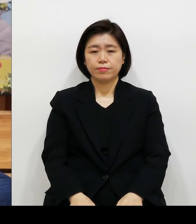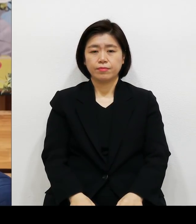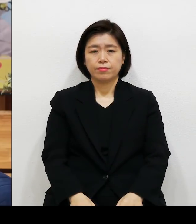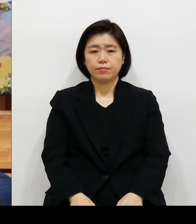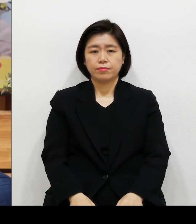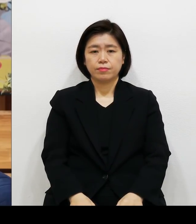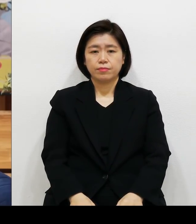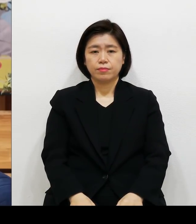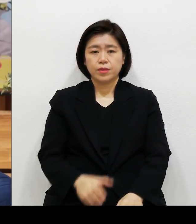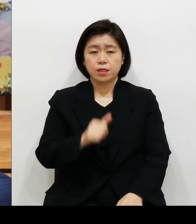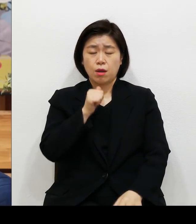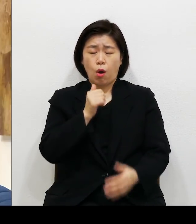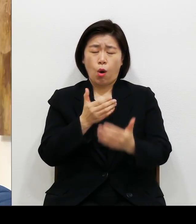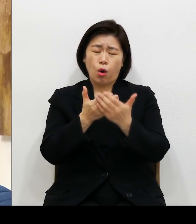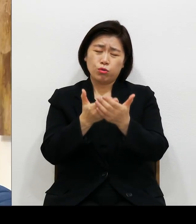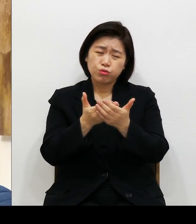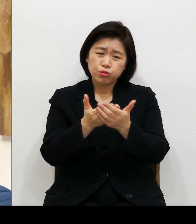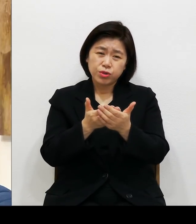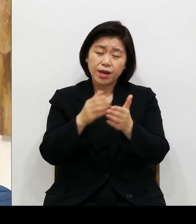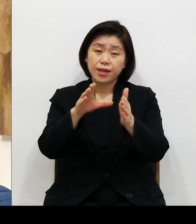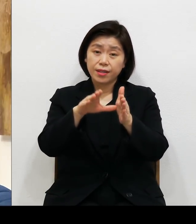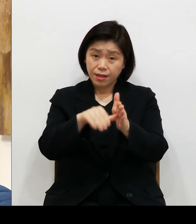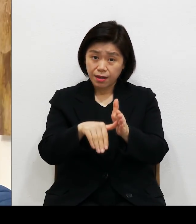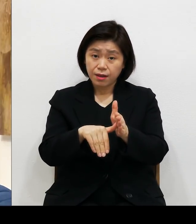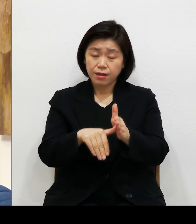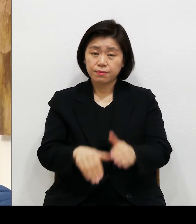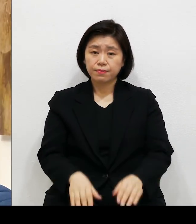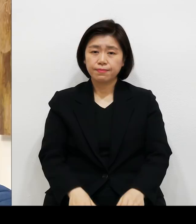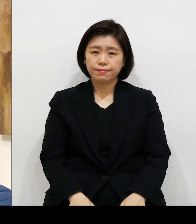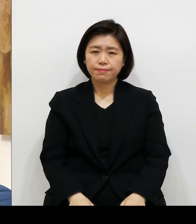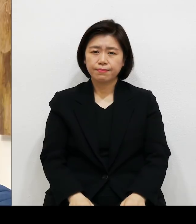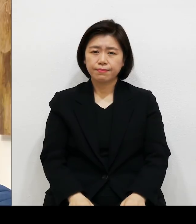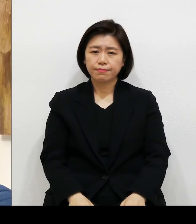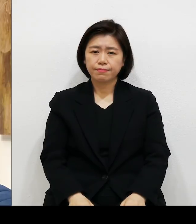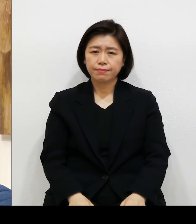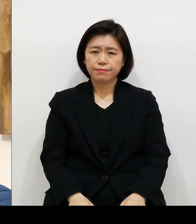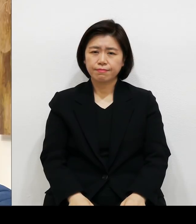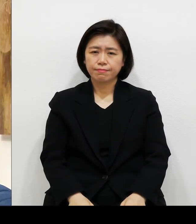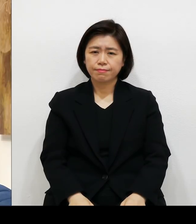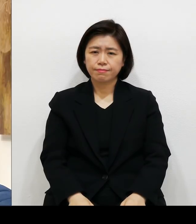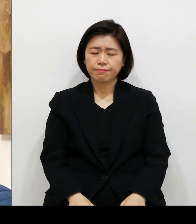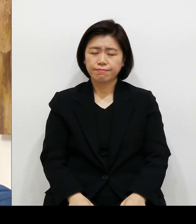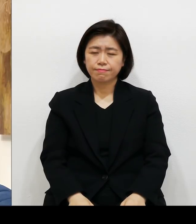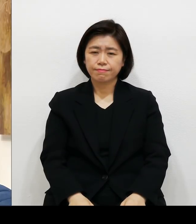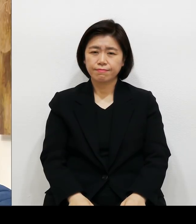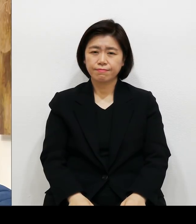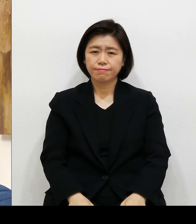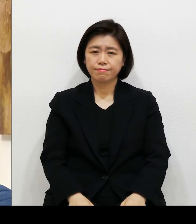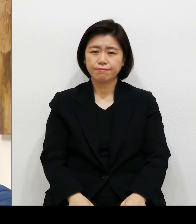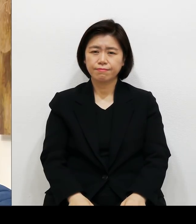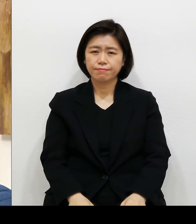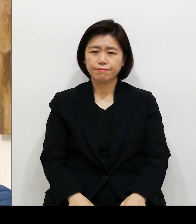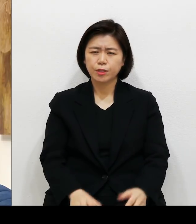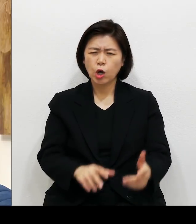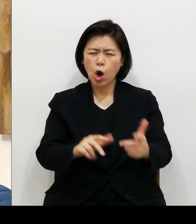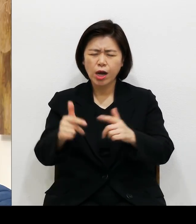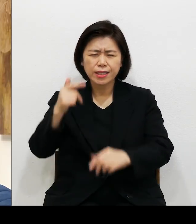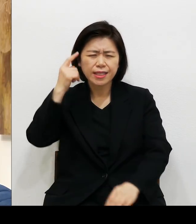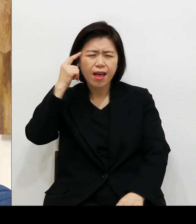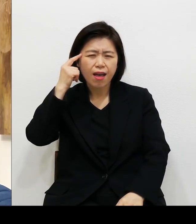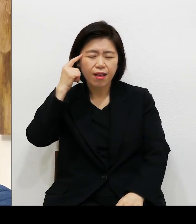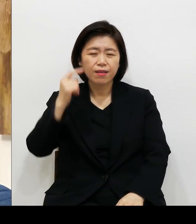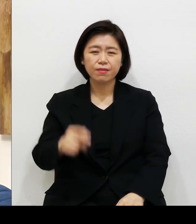구걸을 하는데 그것도 참 별걸 제가 되게 성격이 까다롭나 봐요. 별걸 다 따지더라고요. 이거를